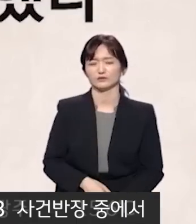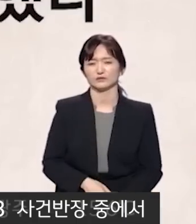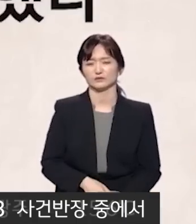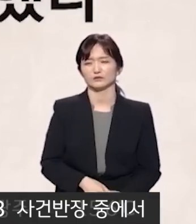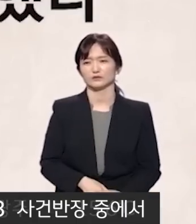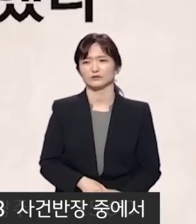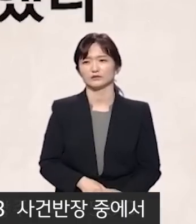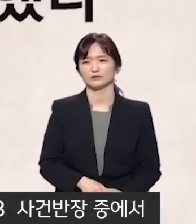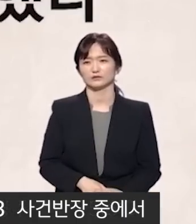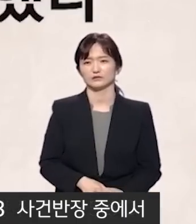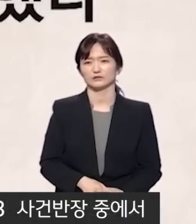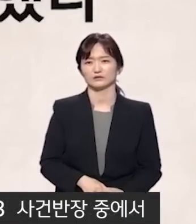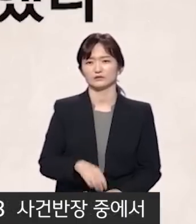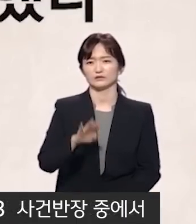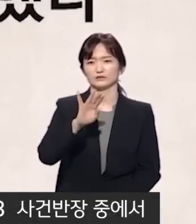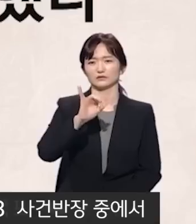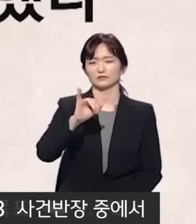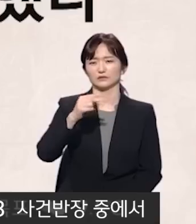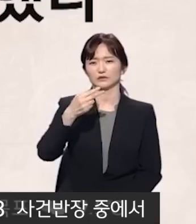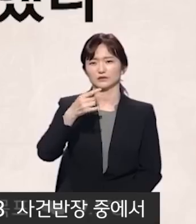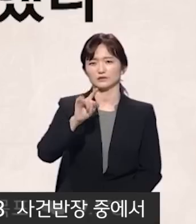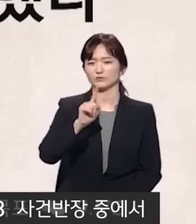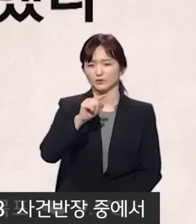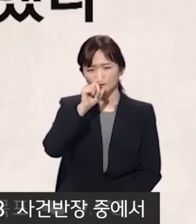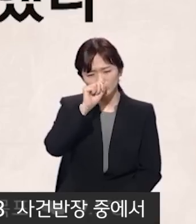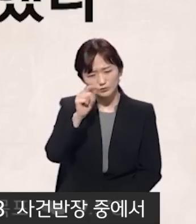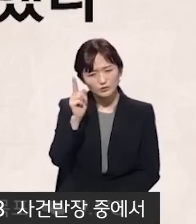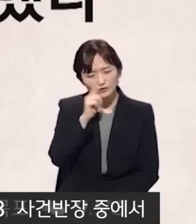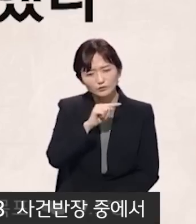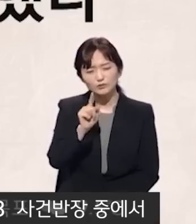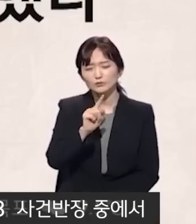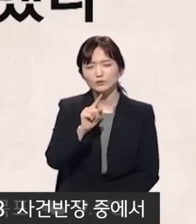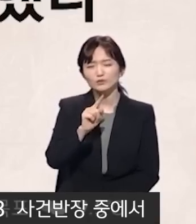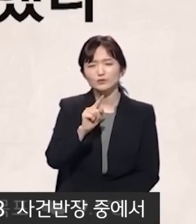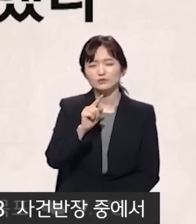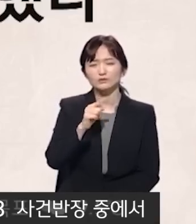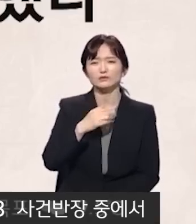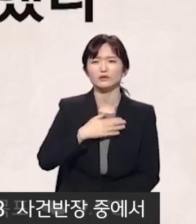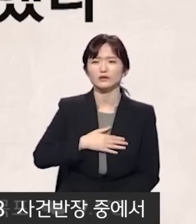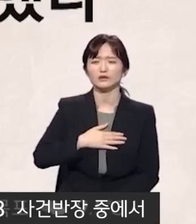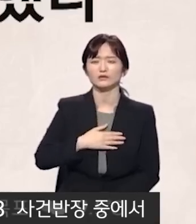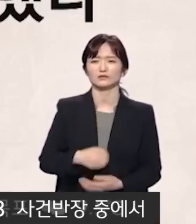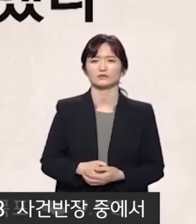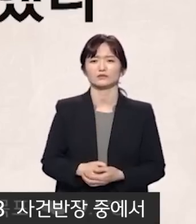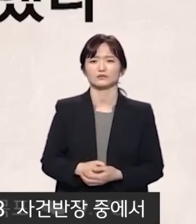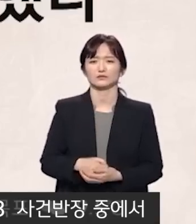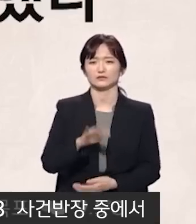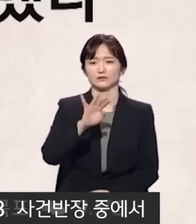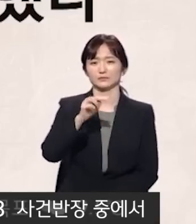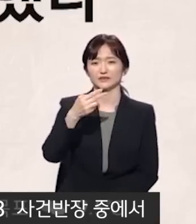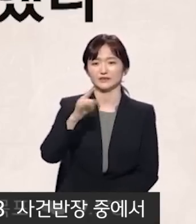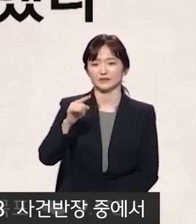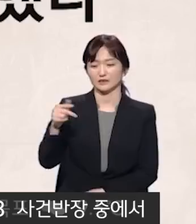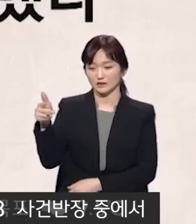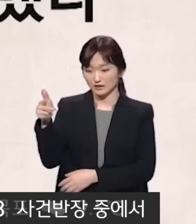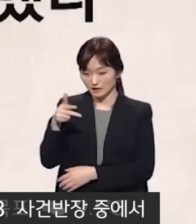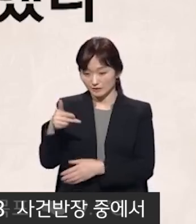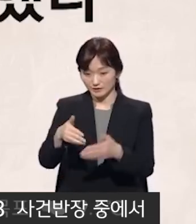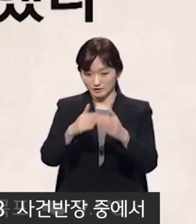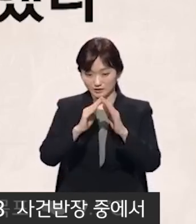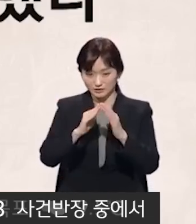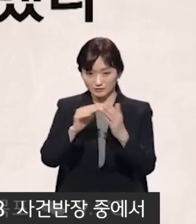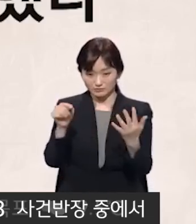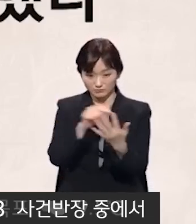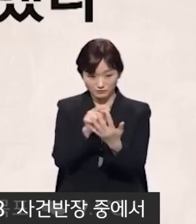저는 비대가 뭐가 어떤게 좋고 나쁘고를 따지는 건 들어봤어도 카메라를 설치하기 좋은 비데를 고를 수 있다라는 건